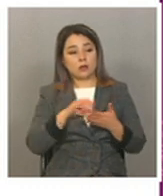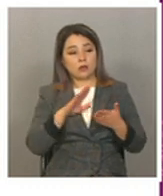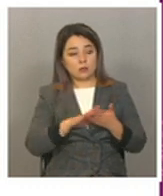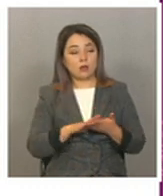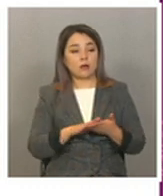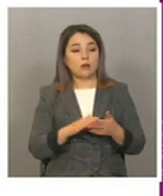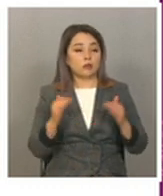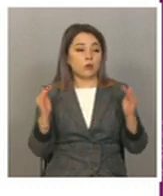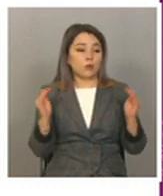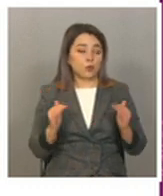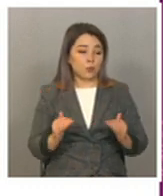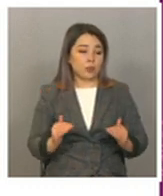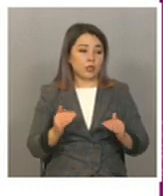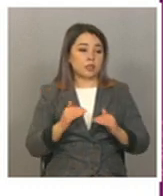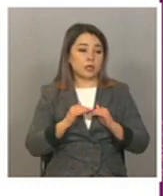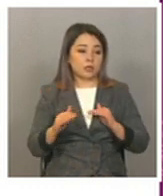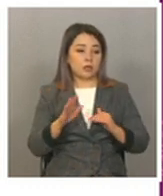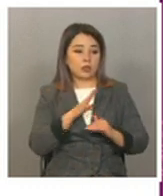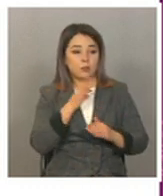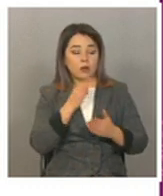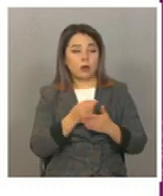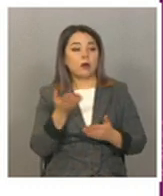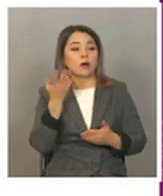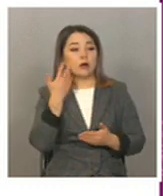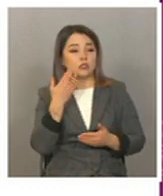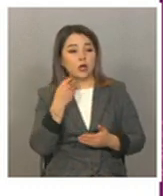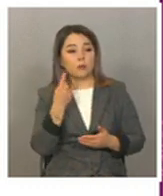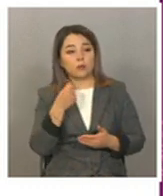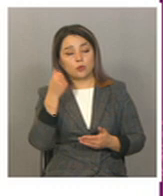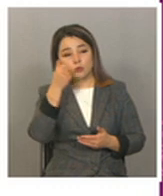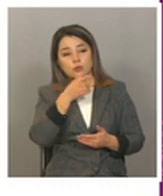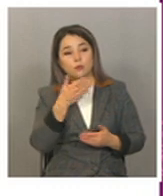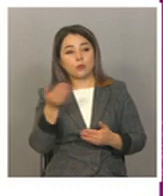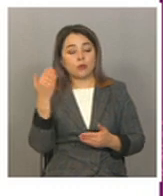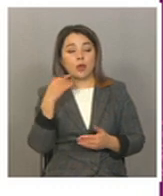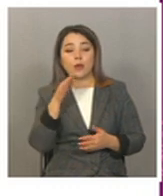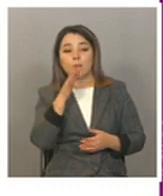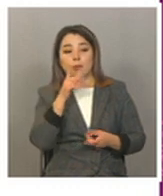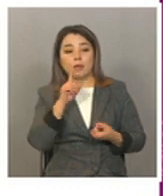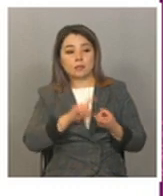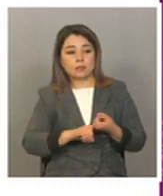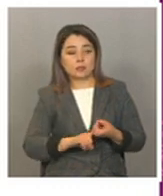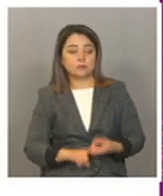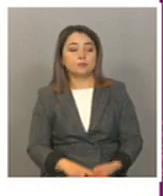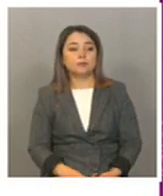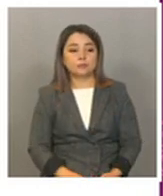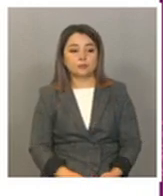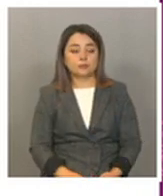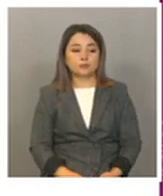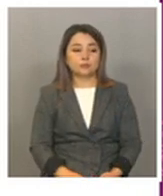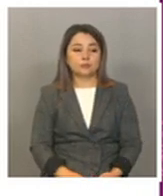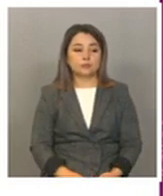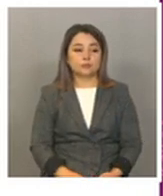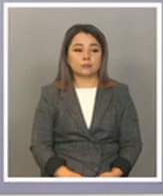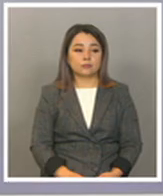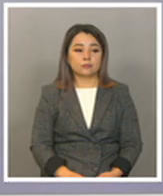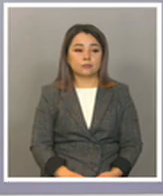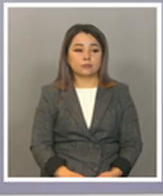деңгейде болды. Қашан? Бір жыл бұрын. Бұл мезгіл